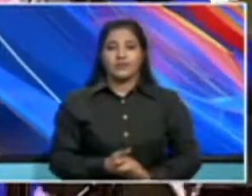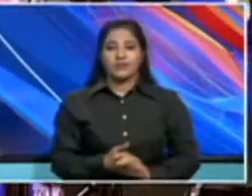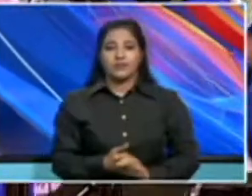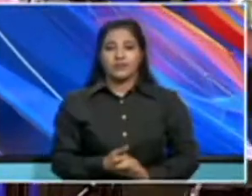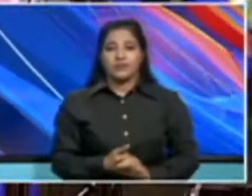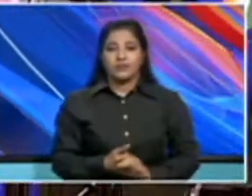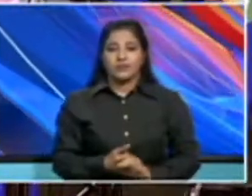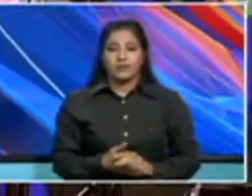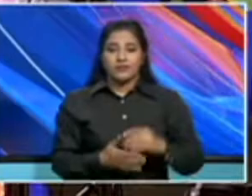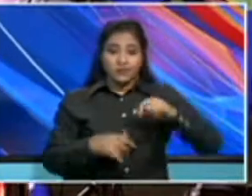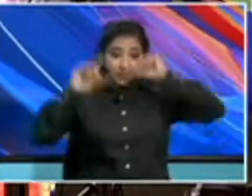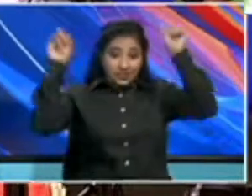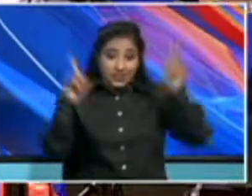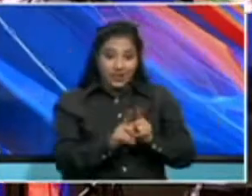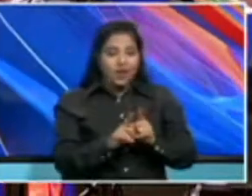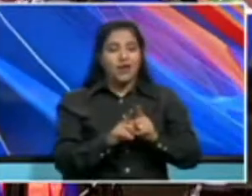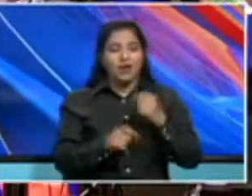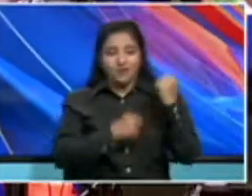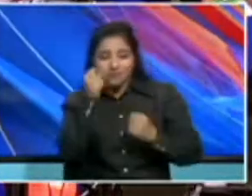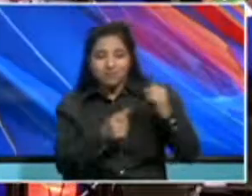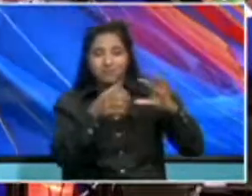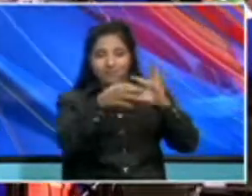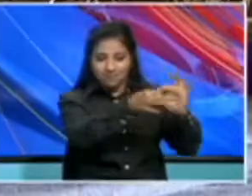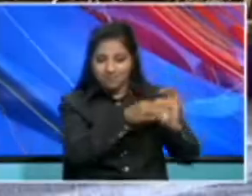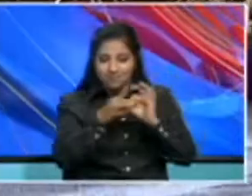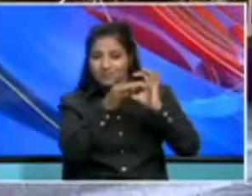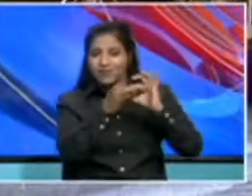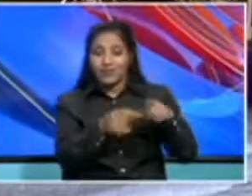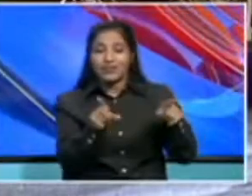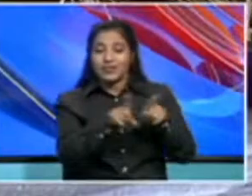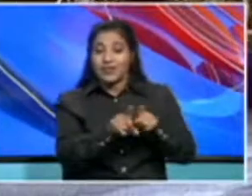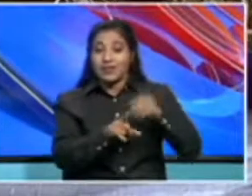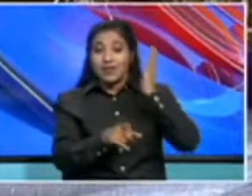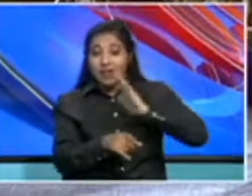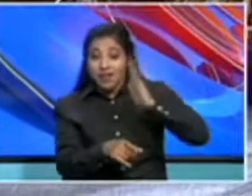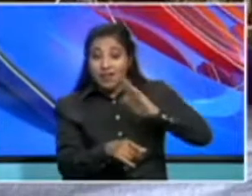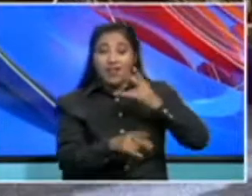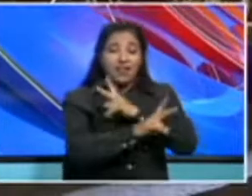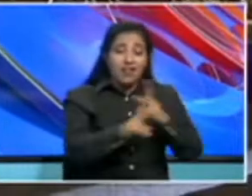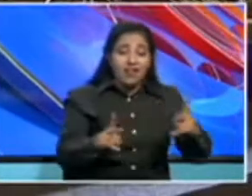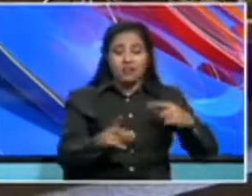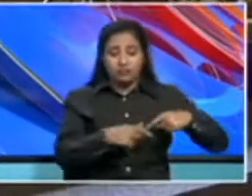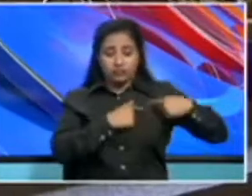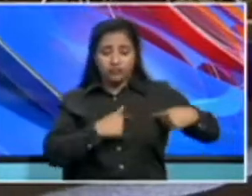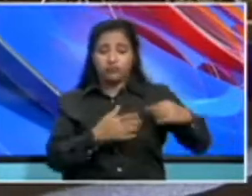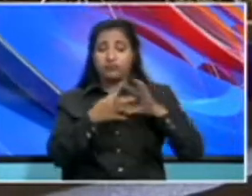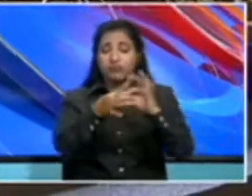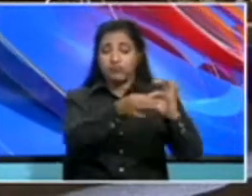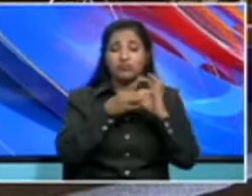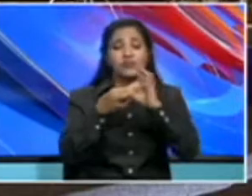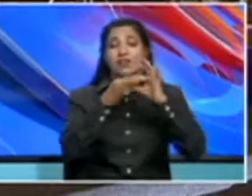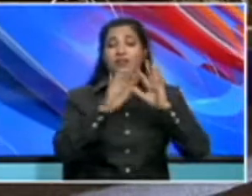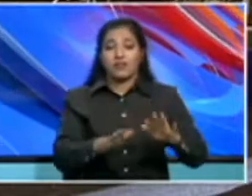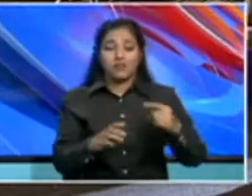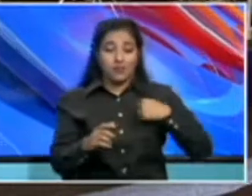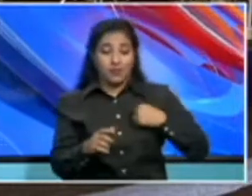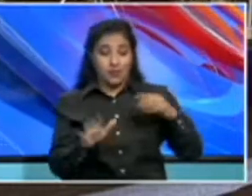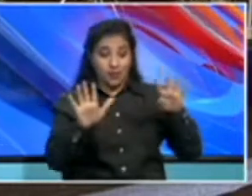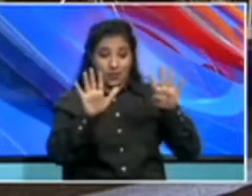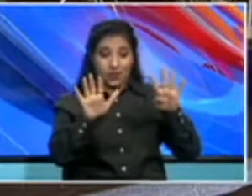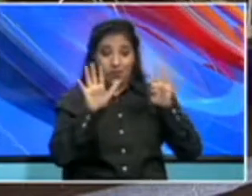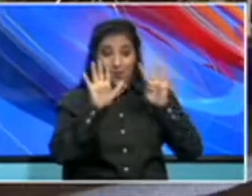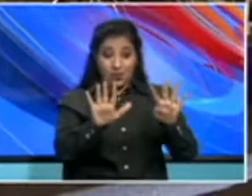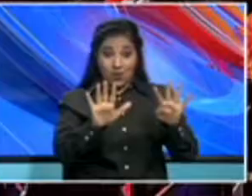जैसे खेल देश को जोड़ता है, वैसे ही गीत संगीत की साधना दिलों को जोड़ती है। हम 9 दिनों